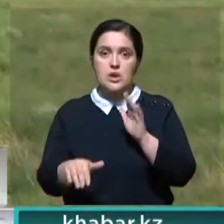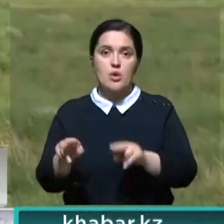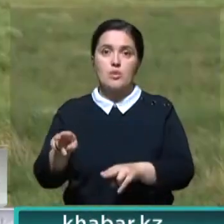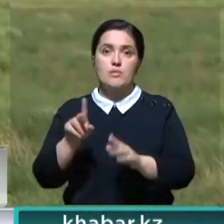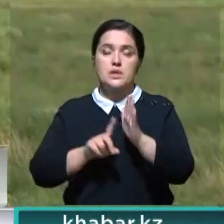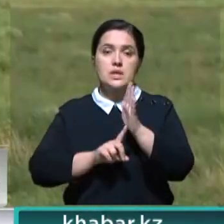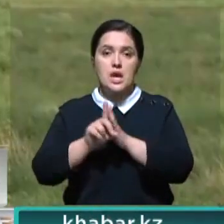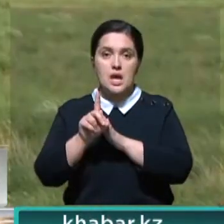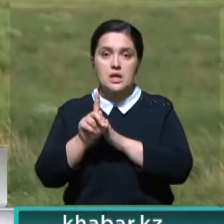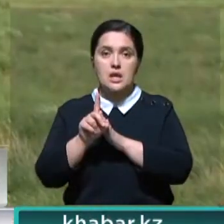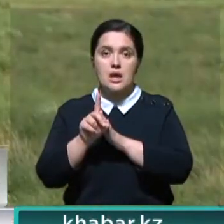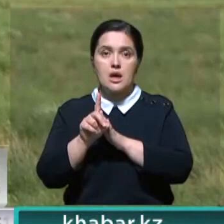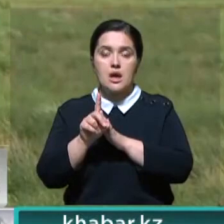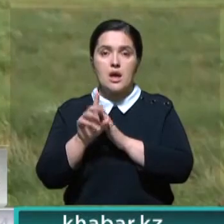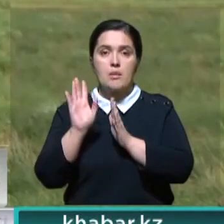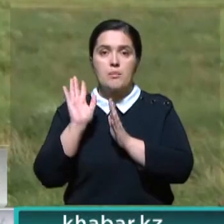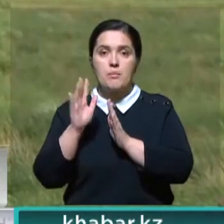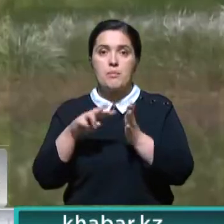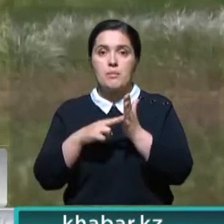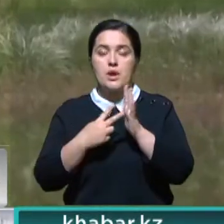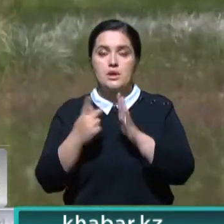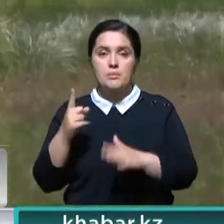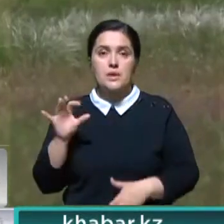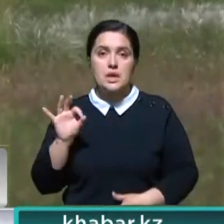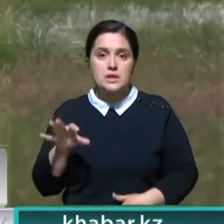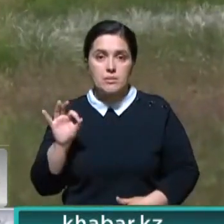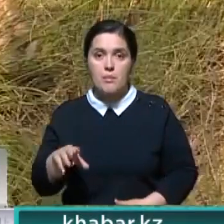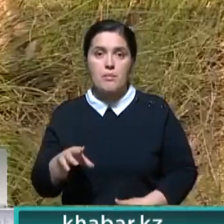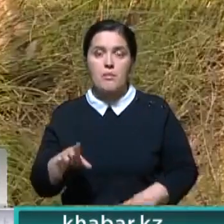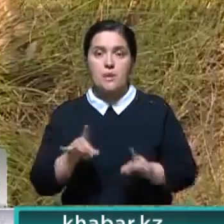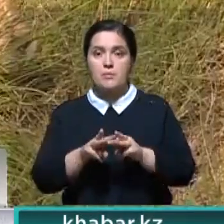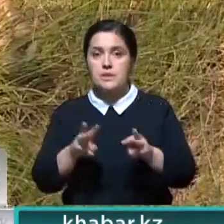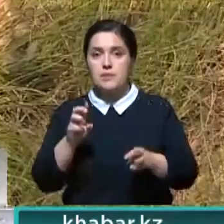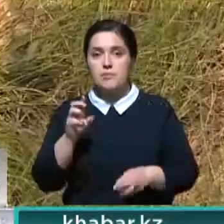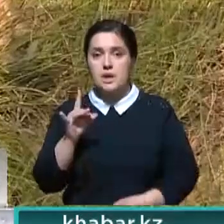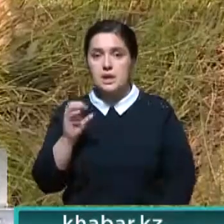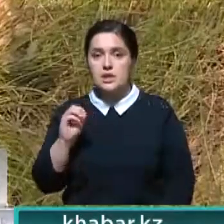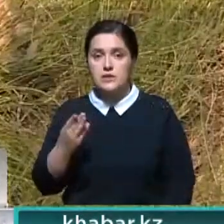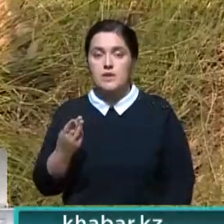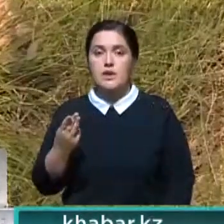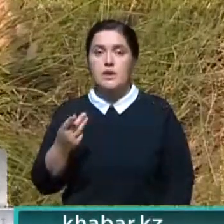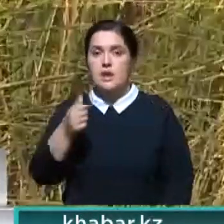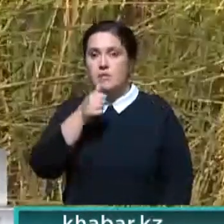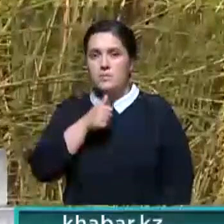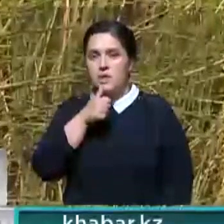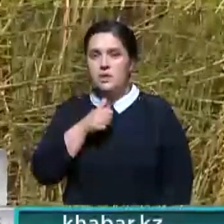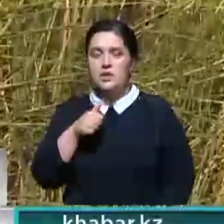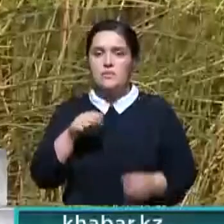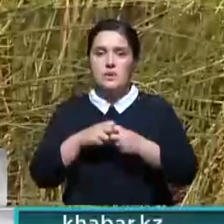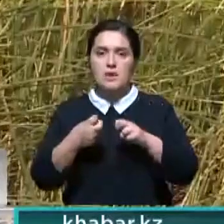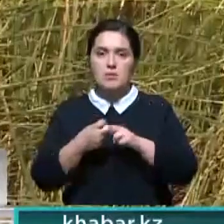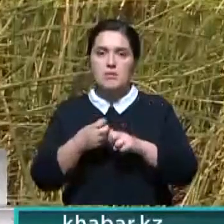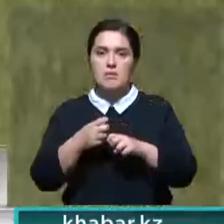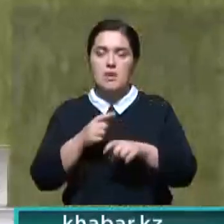особей. Начало промыслового изъятия запланировано на 1 октября. По словам министра Брикешева, экологи пытались